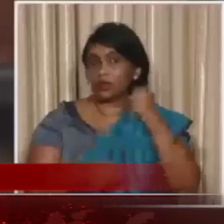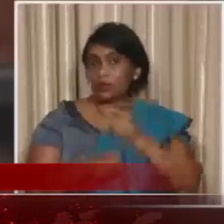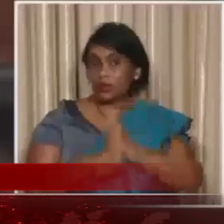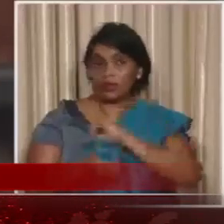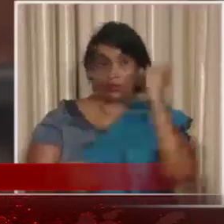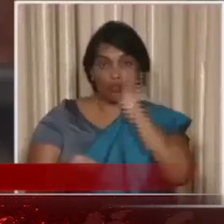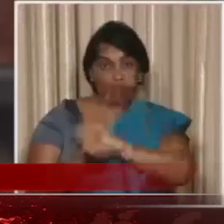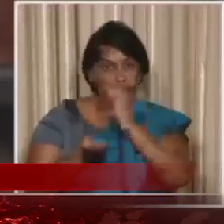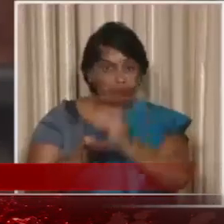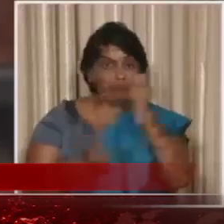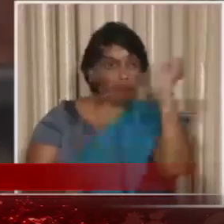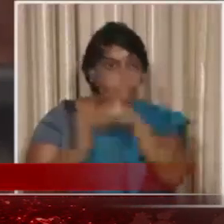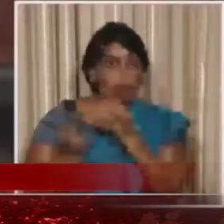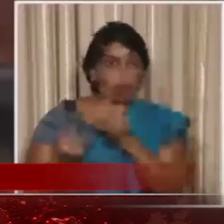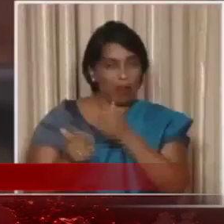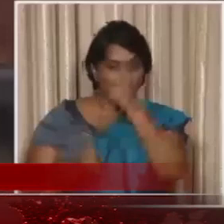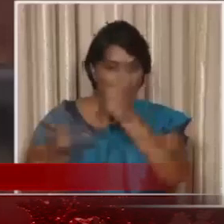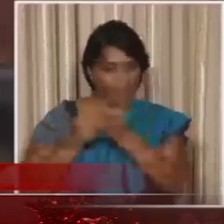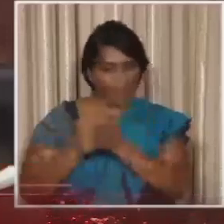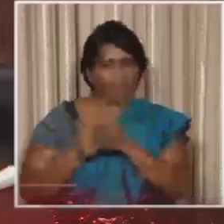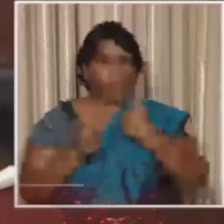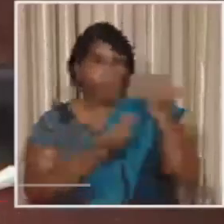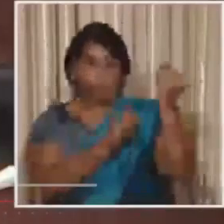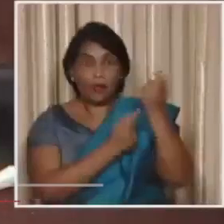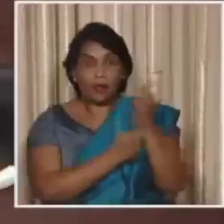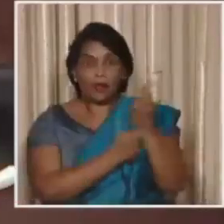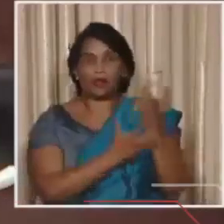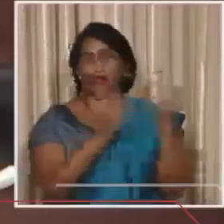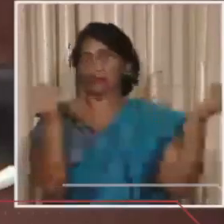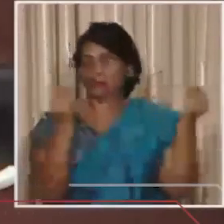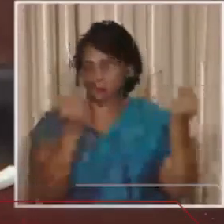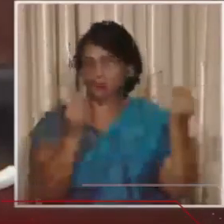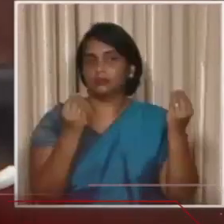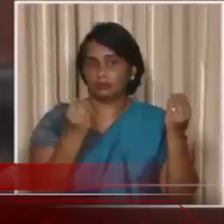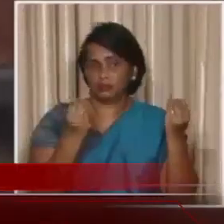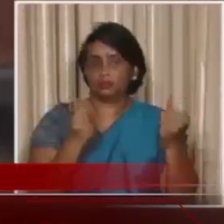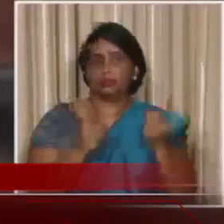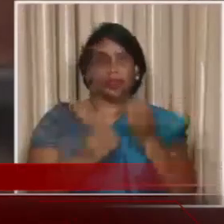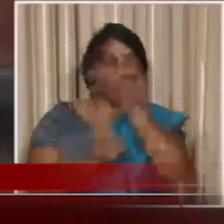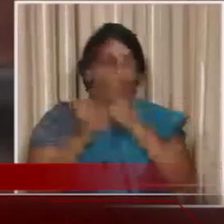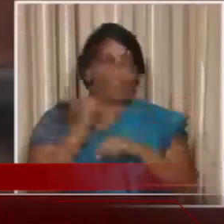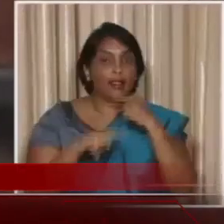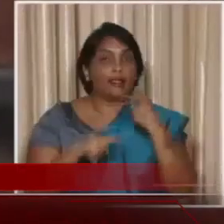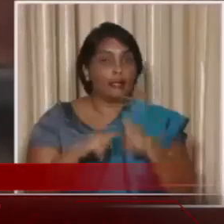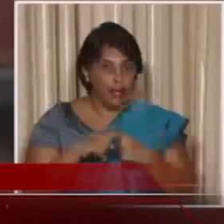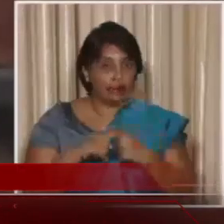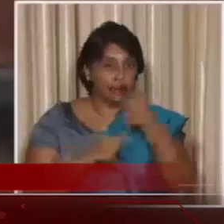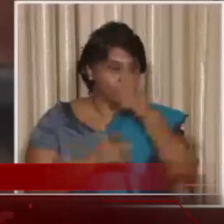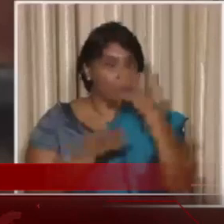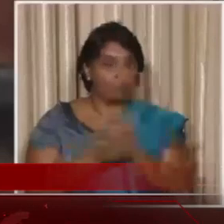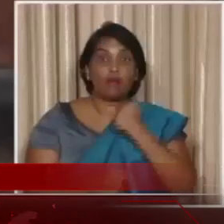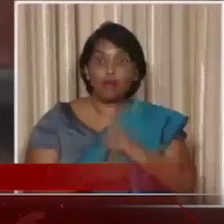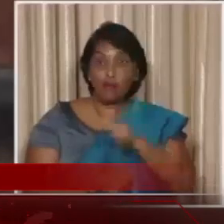භාණ්ඩාගාරයට එන්න තියෙන ආපු ධනයට එහෙම කරා එන්න තියෙන ධනයත් නැති කරා. සීනිබදු වංචාව කියලා කියන්නේ